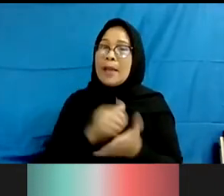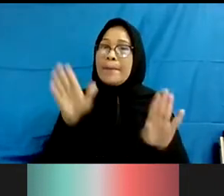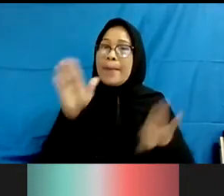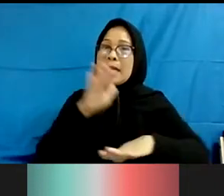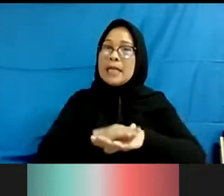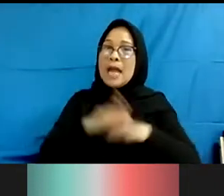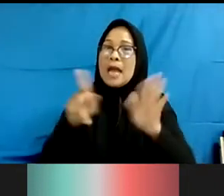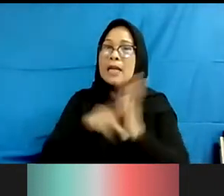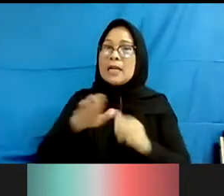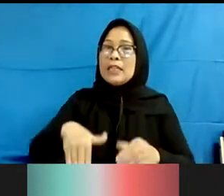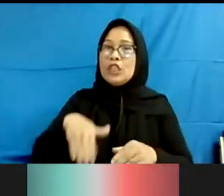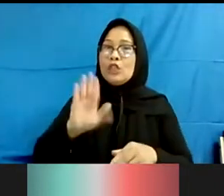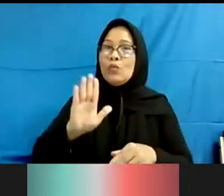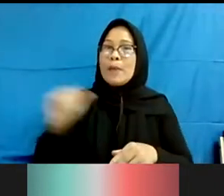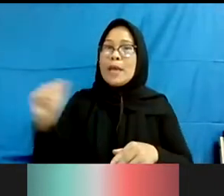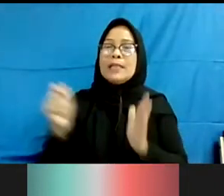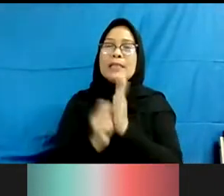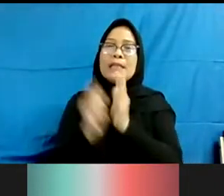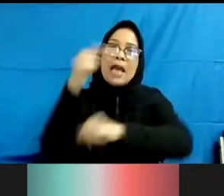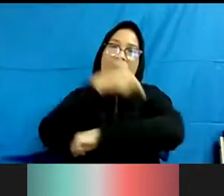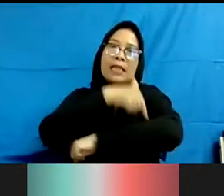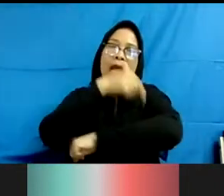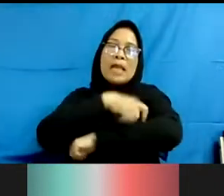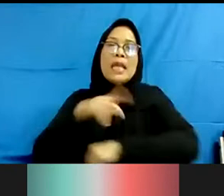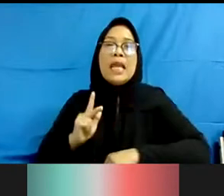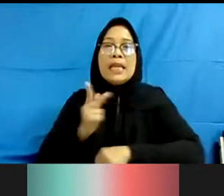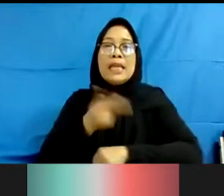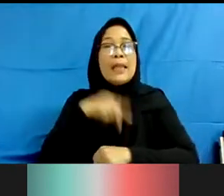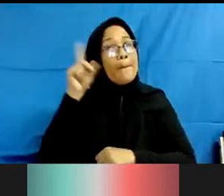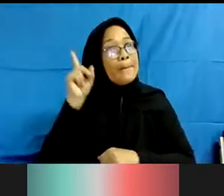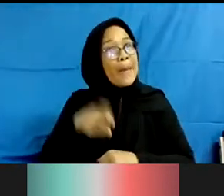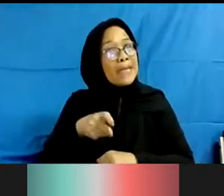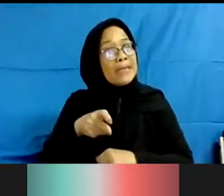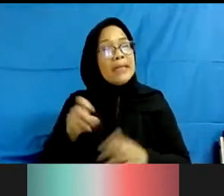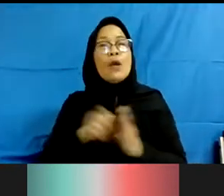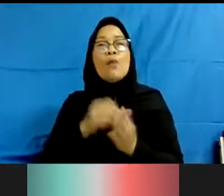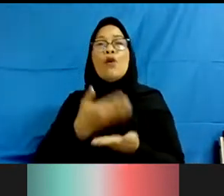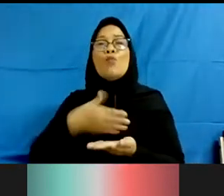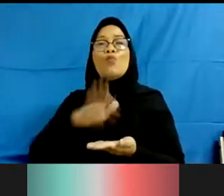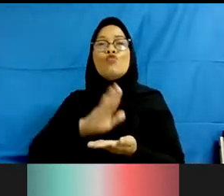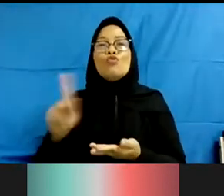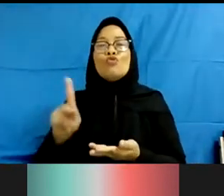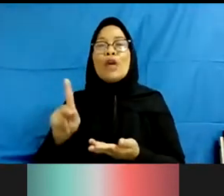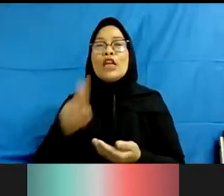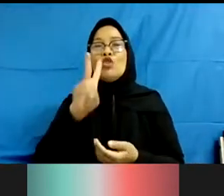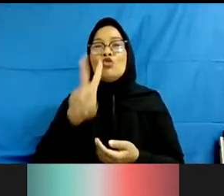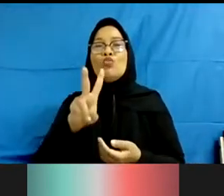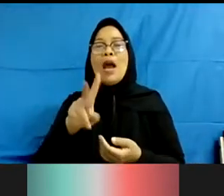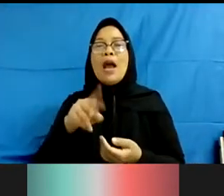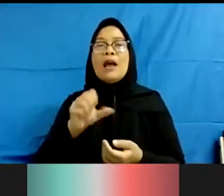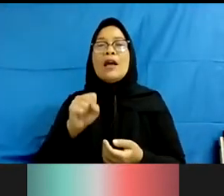pelajaran yang lain-lain gitu kan, kita pasti akan membutuhkan dua skill tersebut gitu ya. Nah, lalu L yang